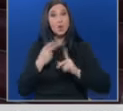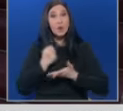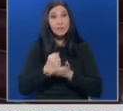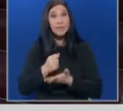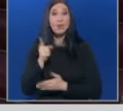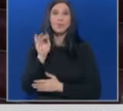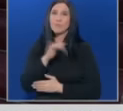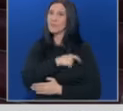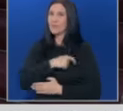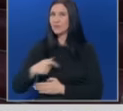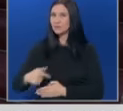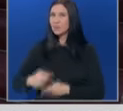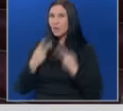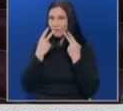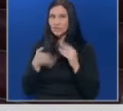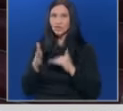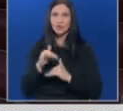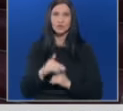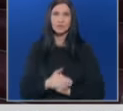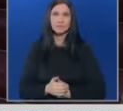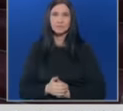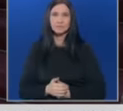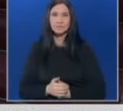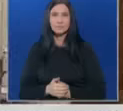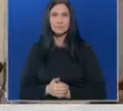е национално. Вижте още.